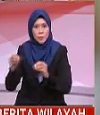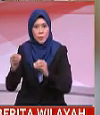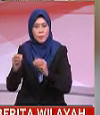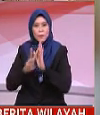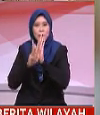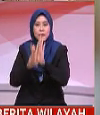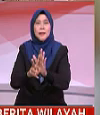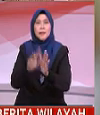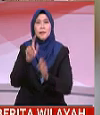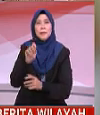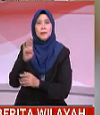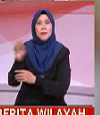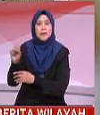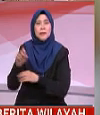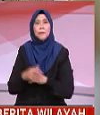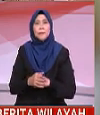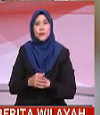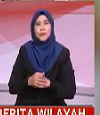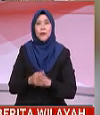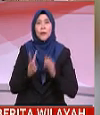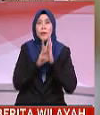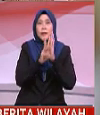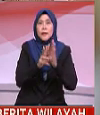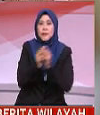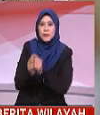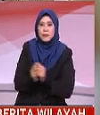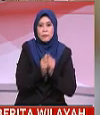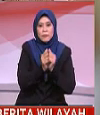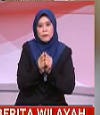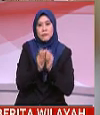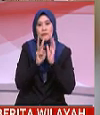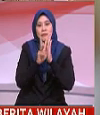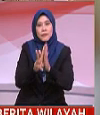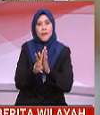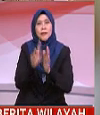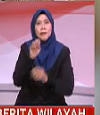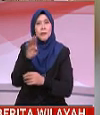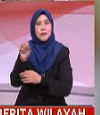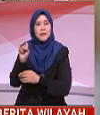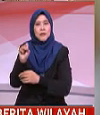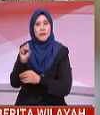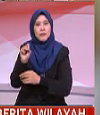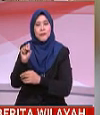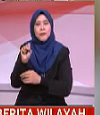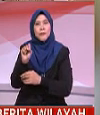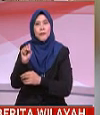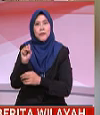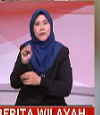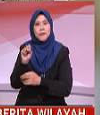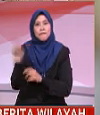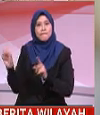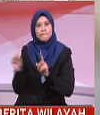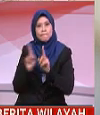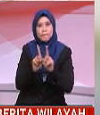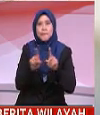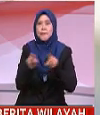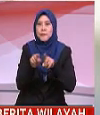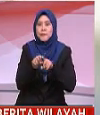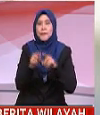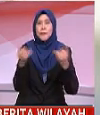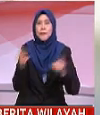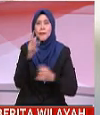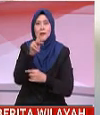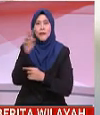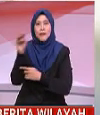mewakili TBS. Hadir sama Pengurus Besar TBS, Dato' Abang Muhammad Shibli, Abang Muhammad Naili. Terdahulu,